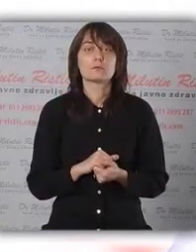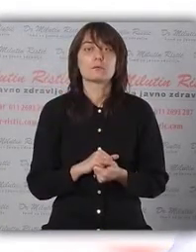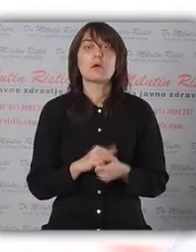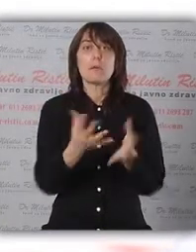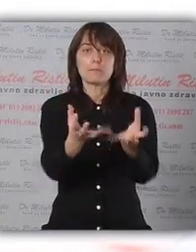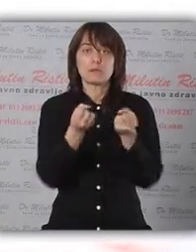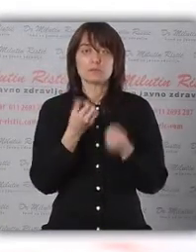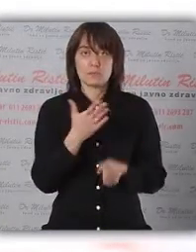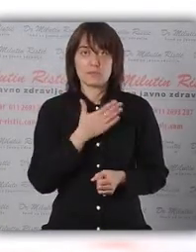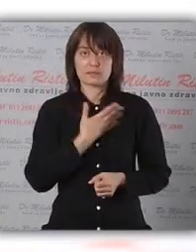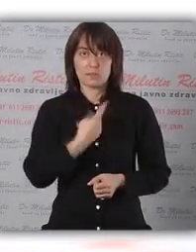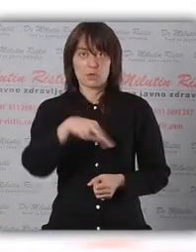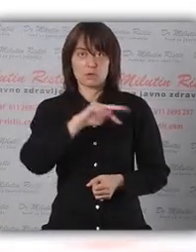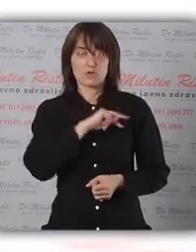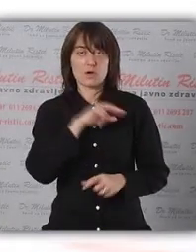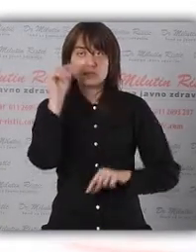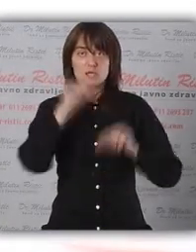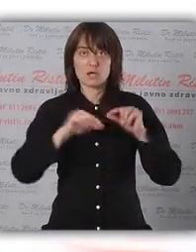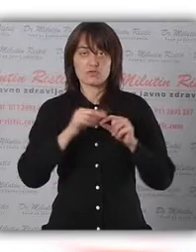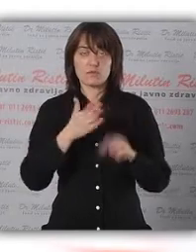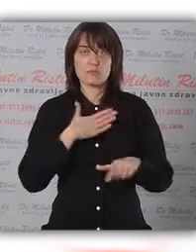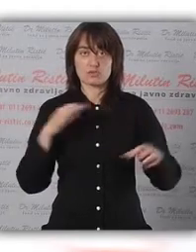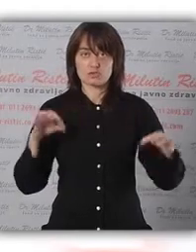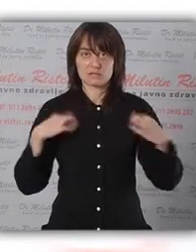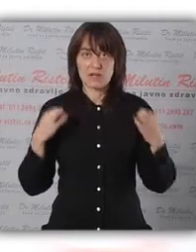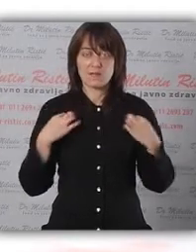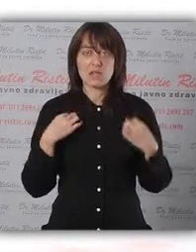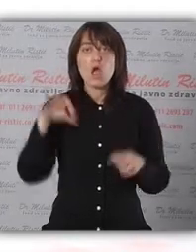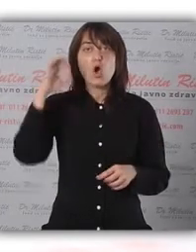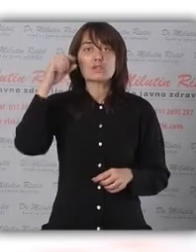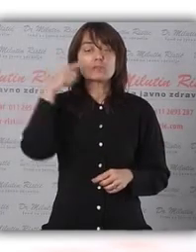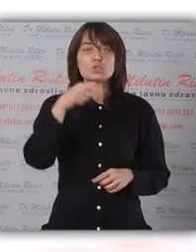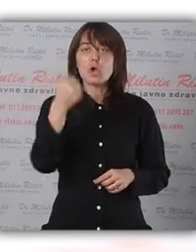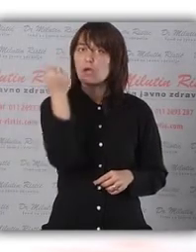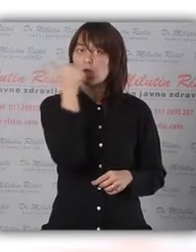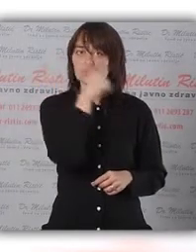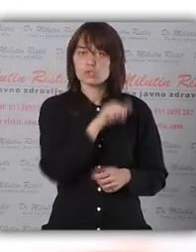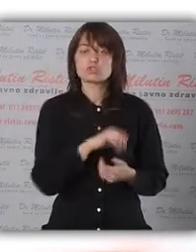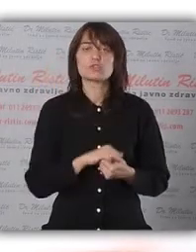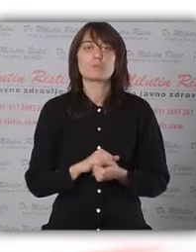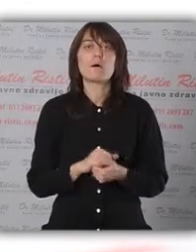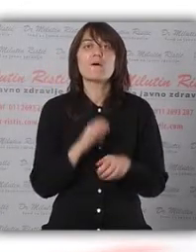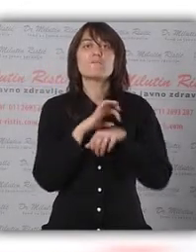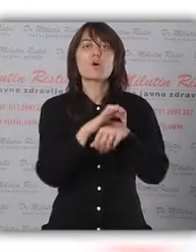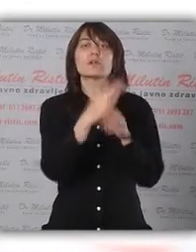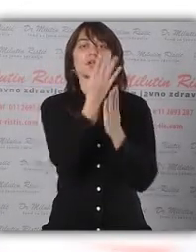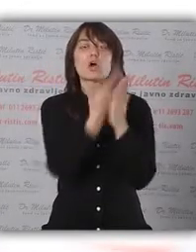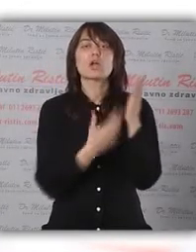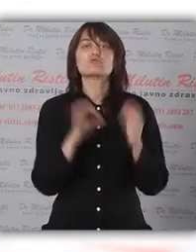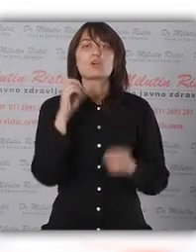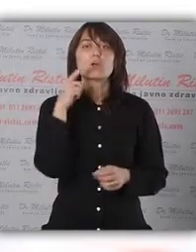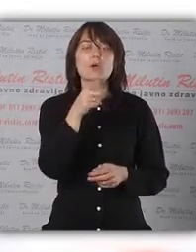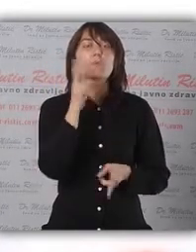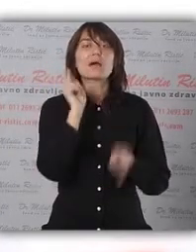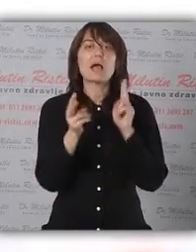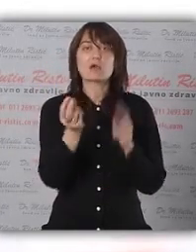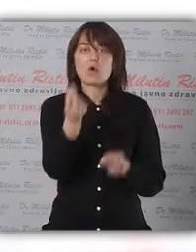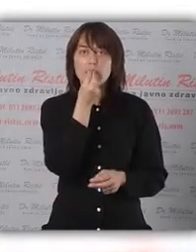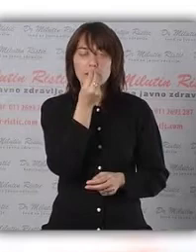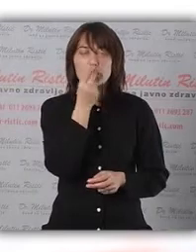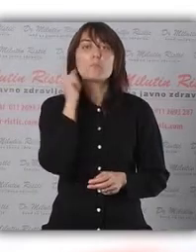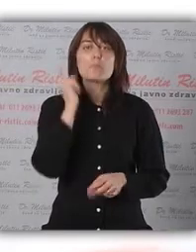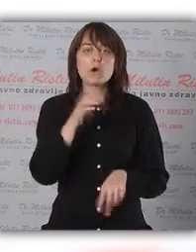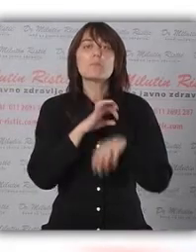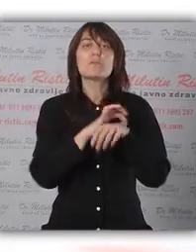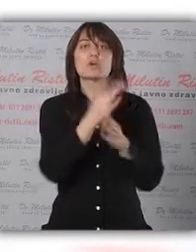ukoliko preuzimamo na sebe odgovornost da sačuvamo naše zdravlje, osim toga što ćemo voditi računa o